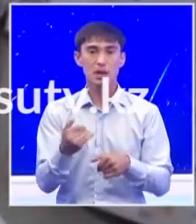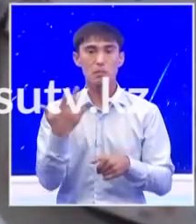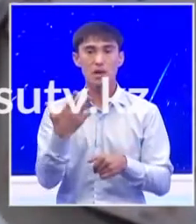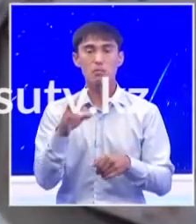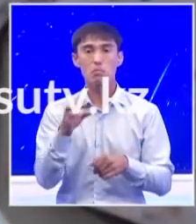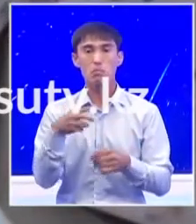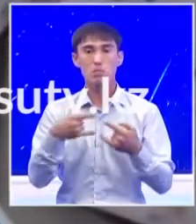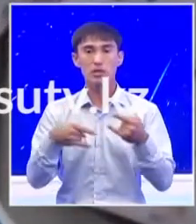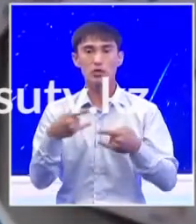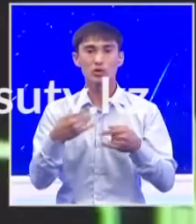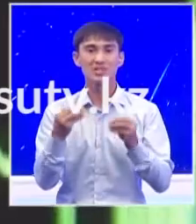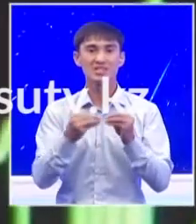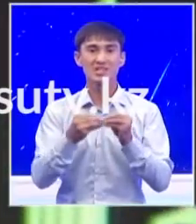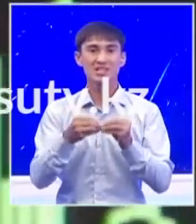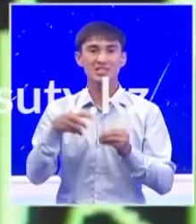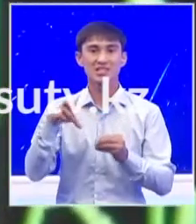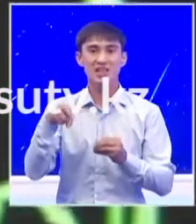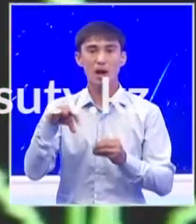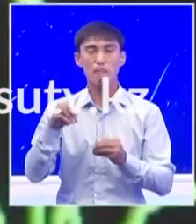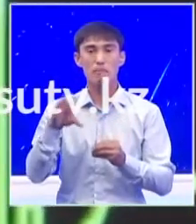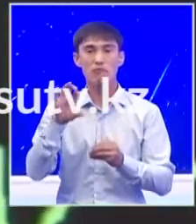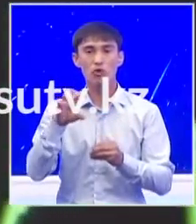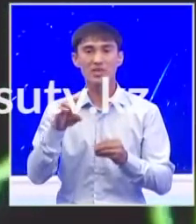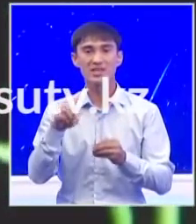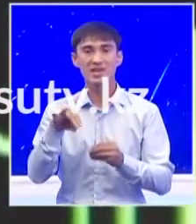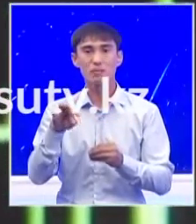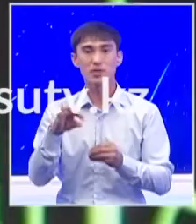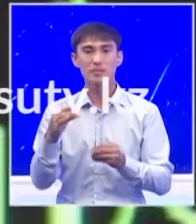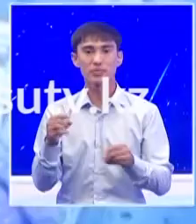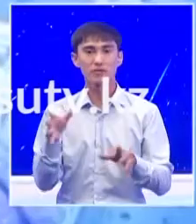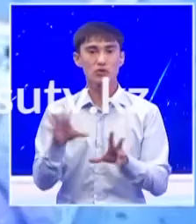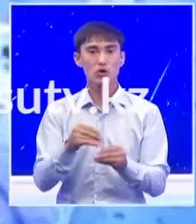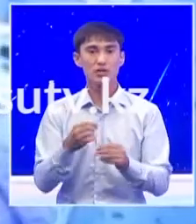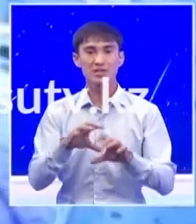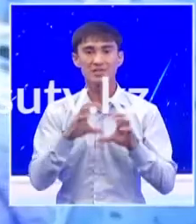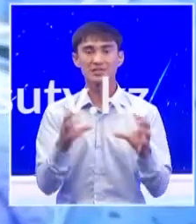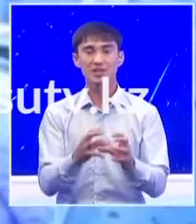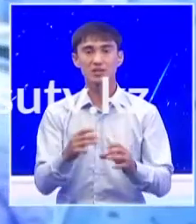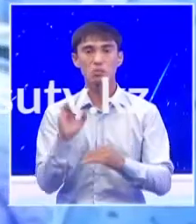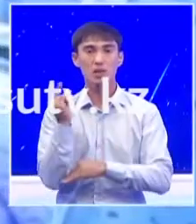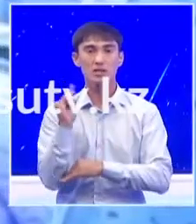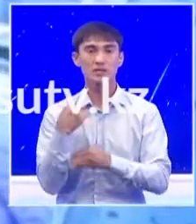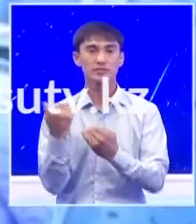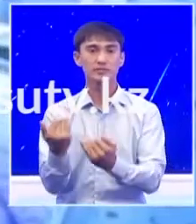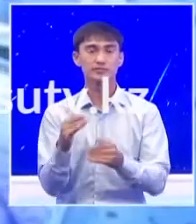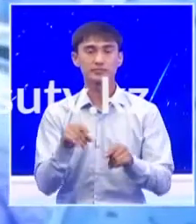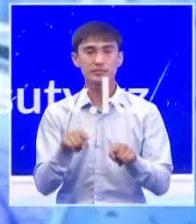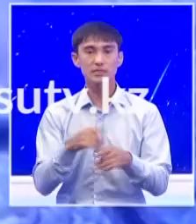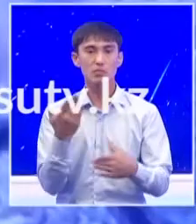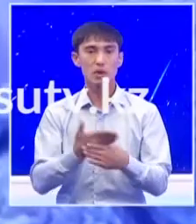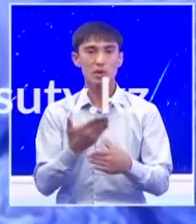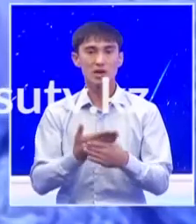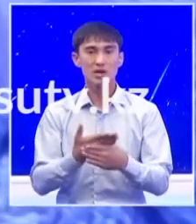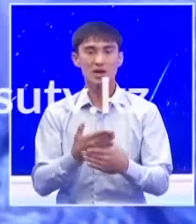и 10 ламп фототерапии. Все это оборудование стоит на страже здоровья младенцев. К примеру, лампа фототерапии помогает